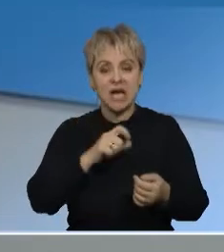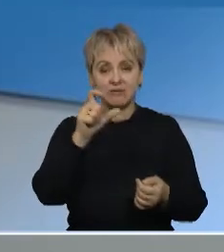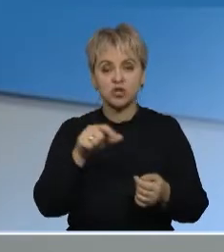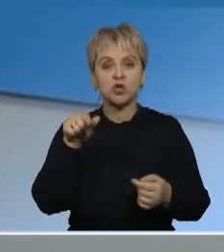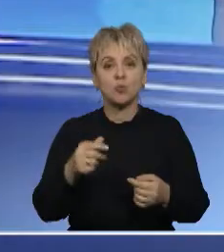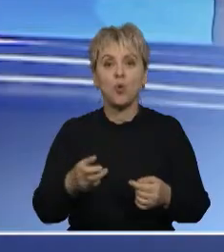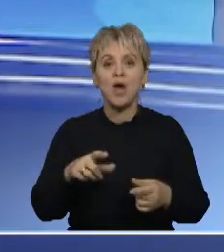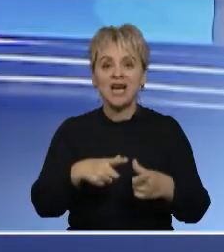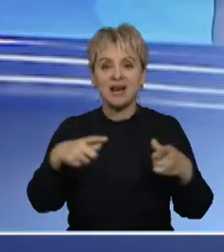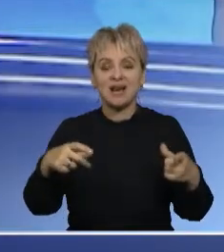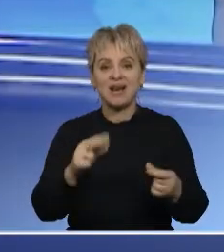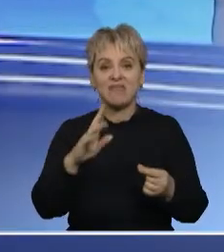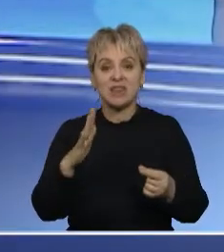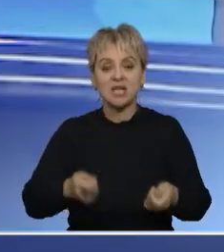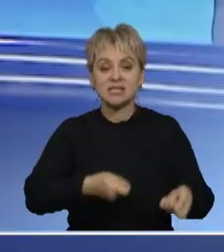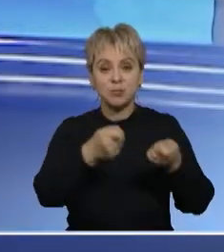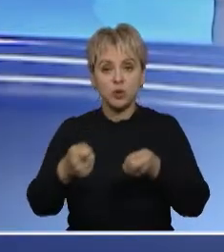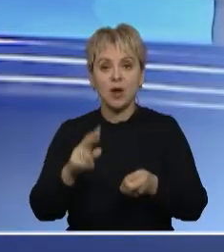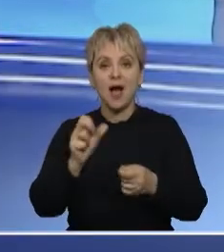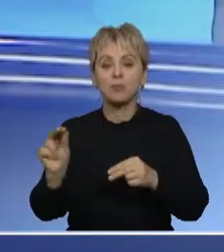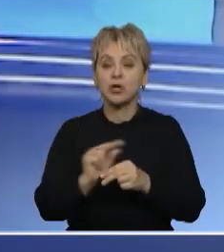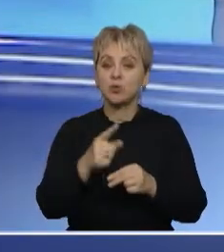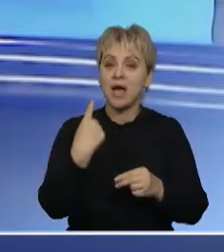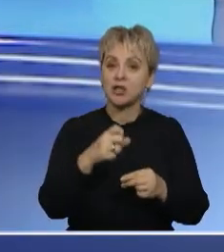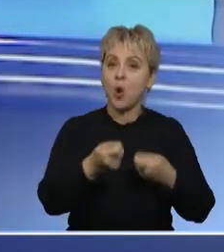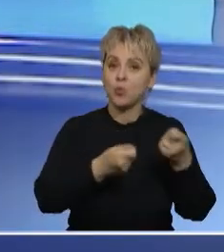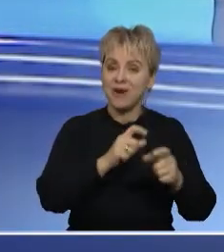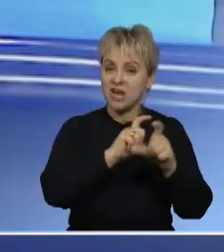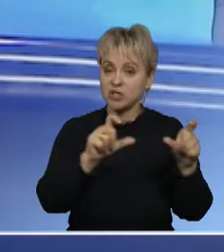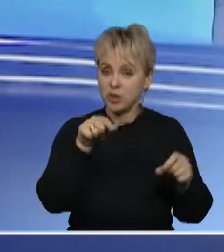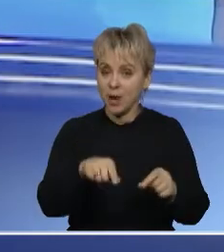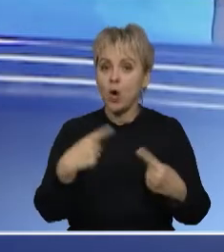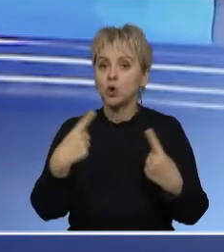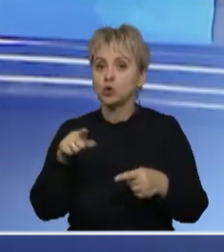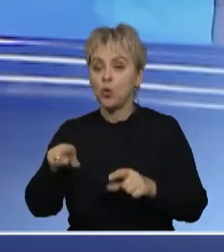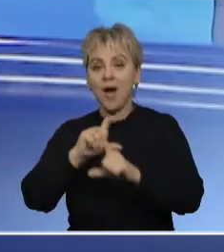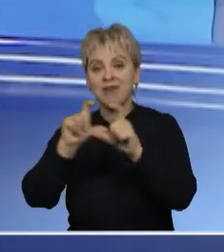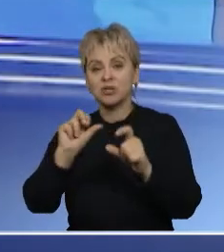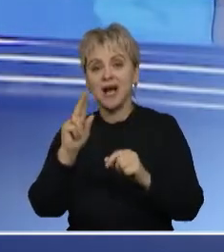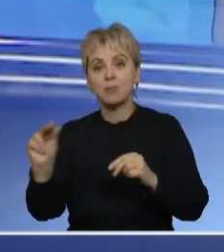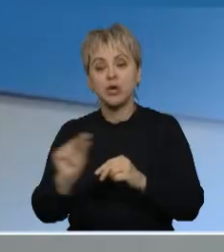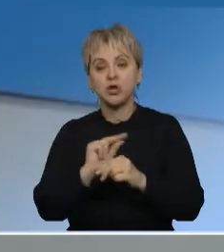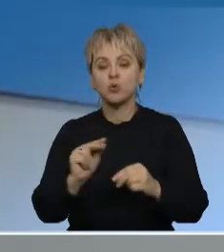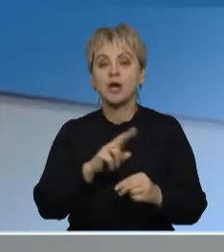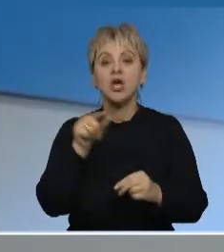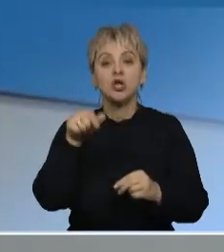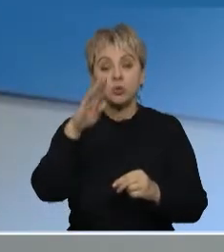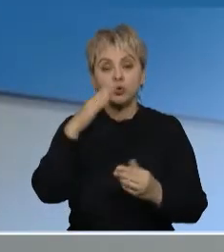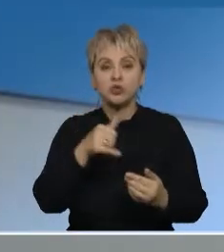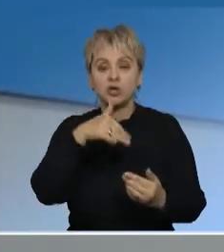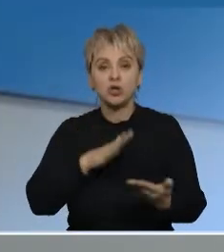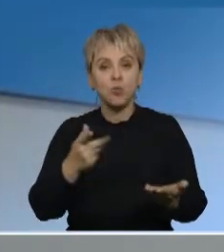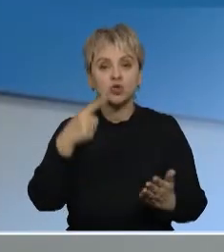Ему приходят две квитанции на капитальный ремонт. Одна от управляющей компании, другая от фонда капитального ремонта. И мужчина не